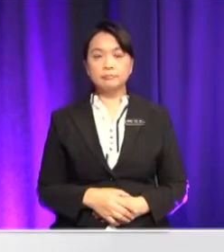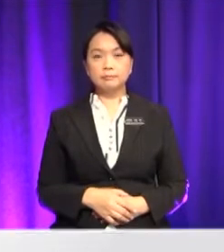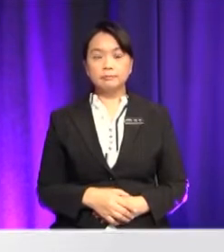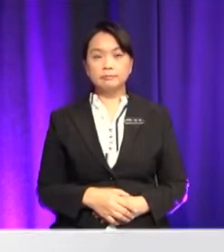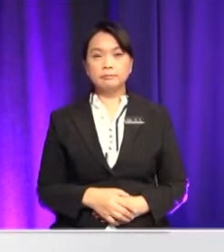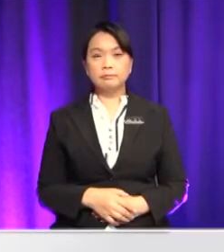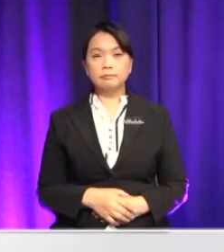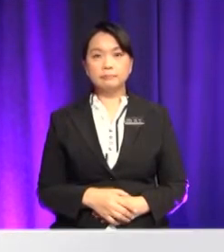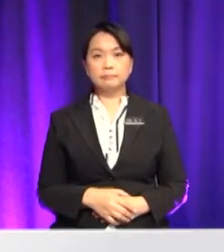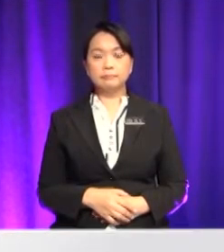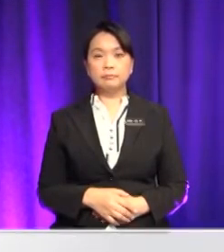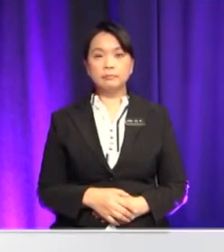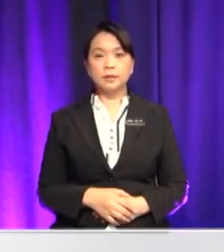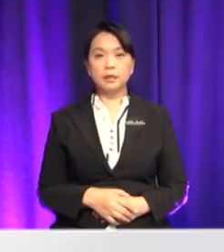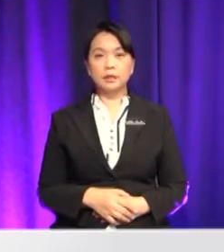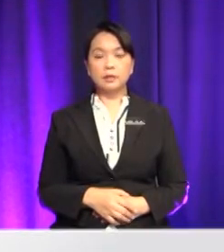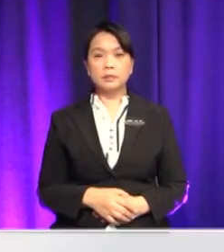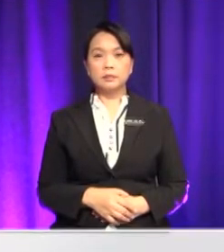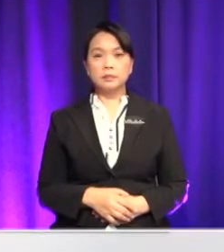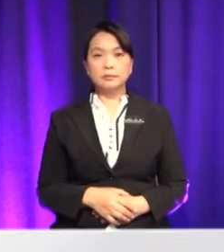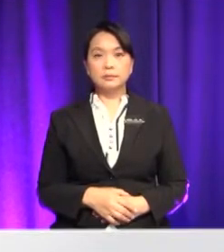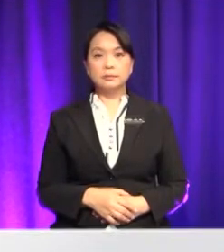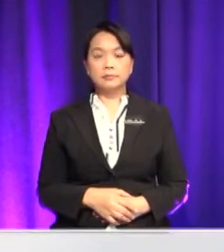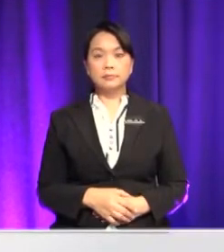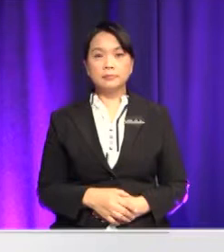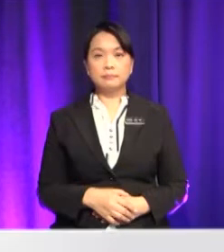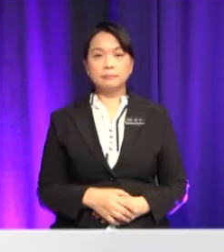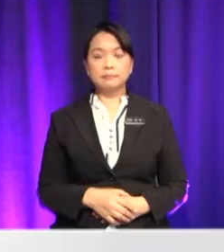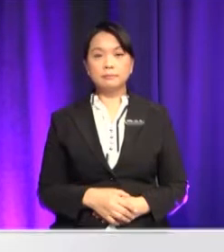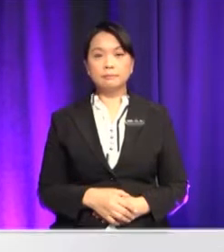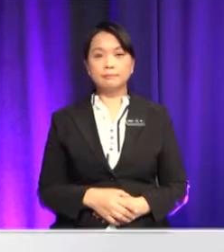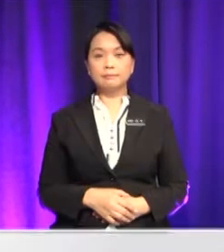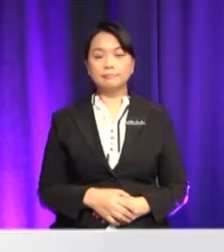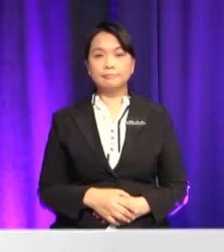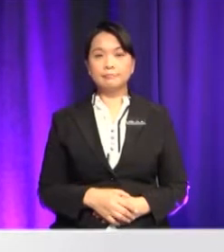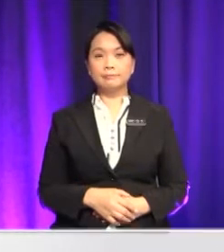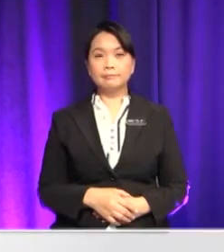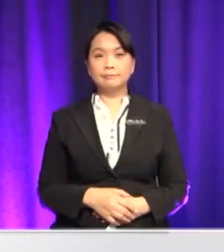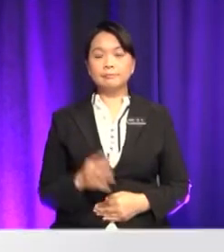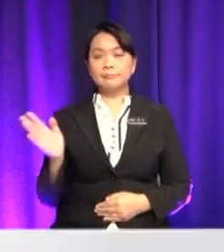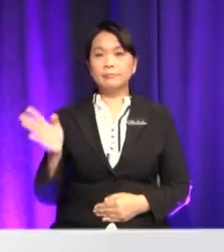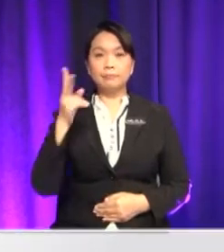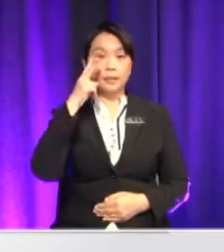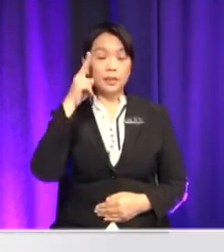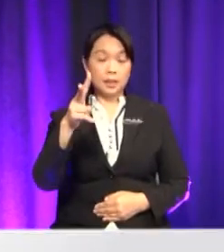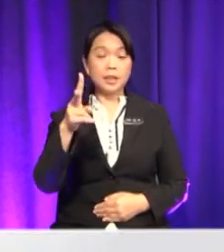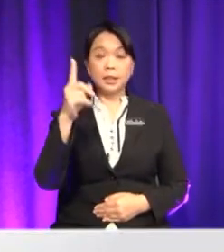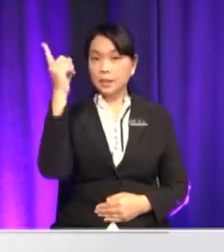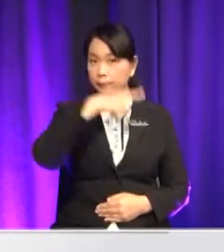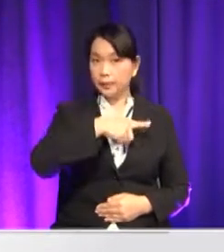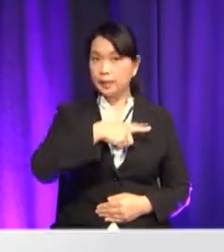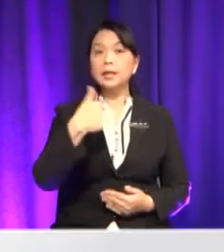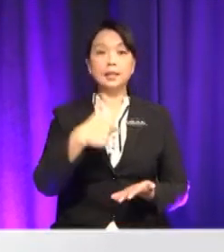Selain Iman mungkin, Pandangan hadapan. siapa yang jawab tu? Okey, siapa yang Dini jawab tu? Firzana. Oh, Dini. Bagus. Pandangan hadapan, betul.